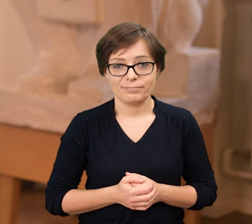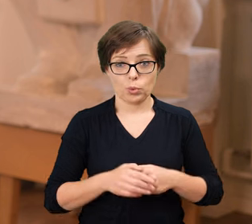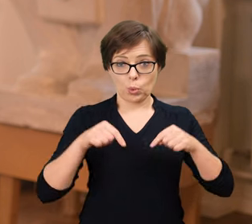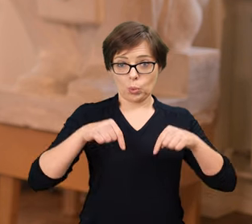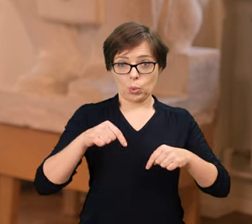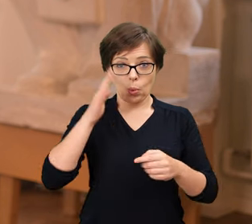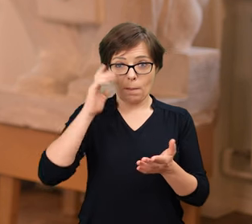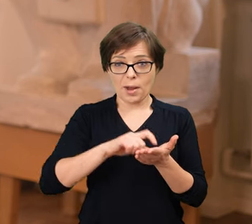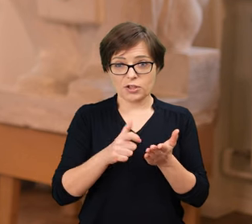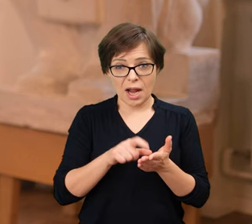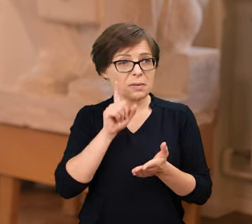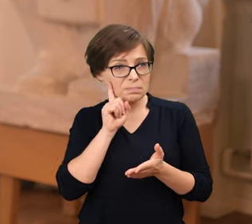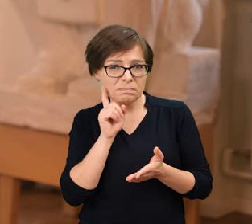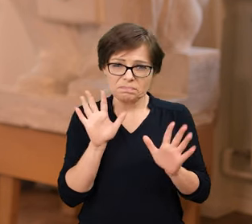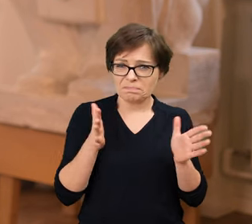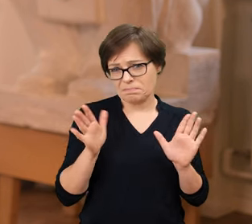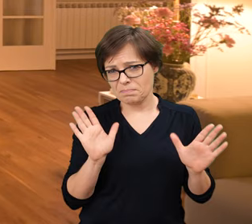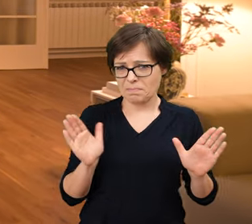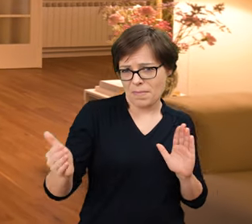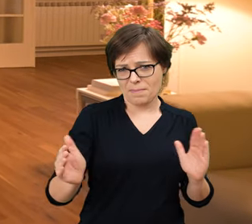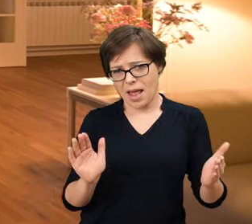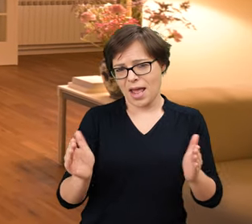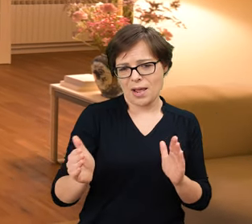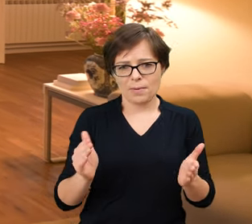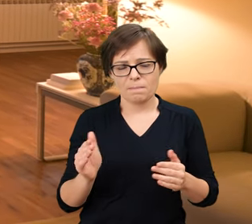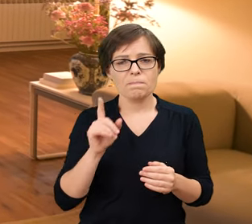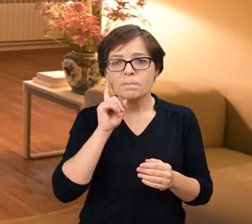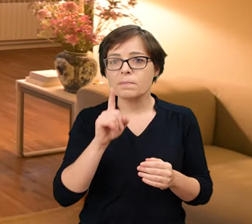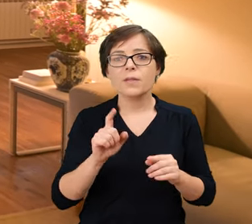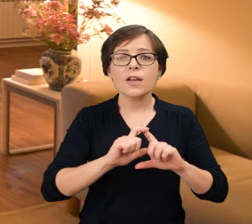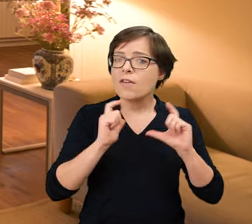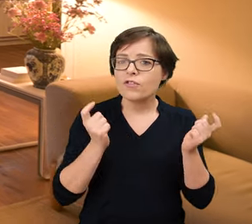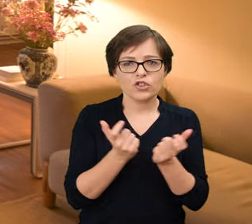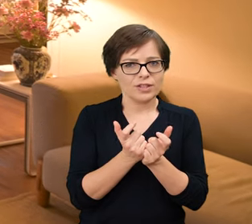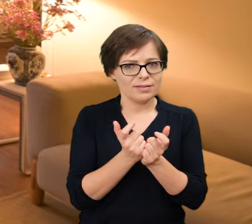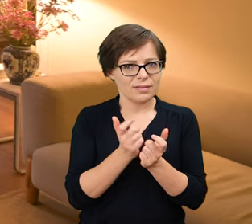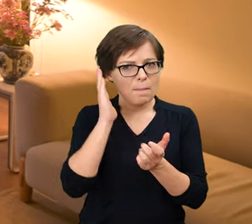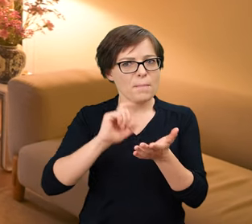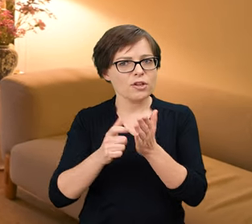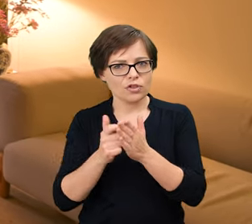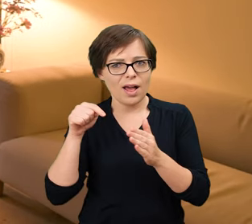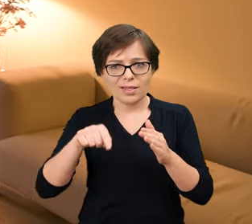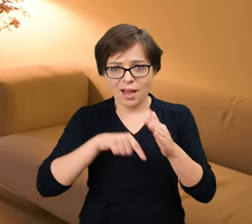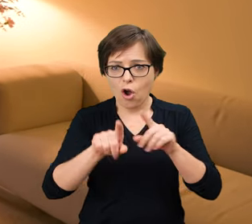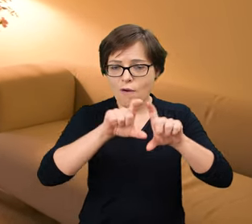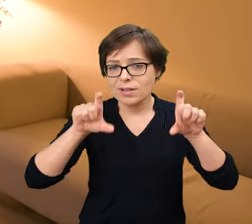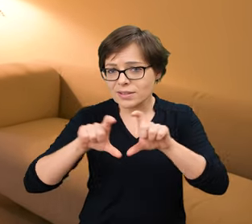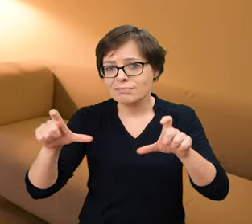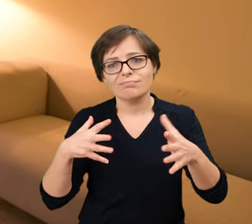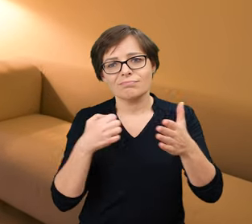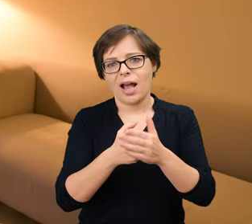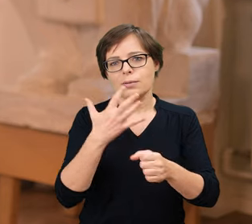To mieszkanie jest stosunkowo niewielkie i wszystkie mieszkania w tej oficynie nie przekraczają 58